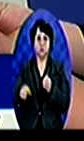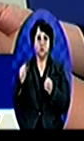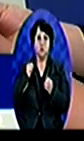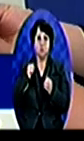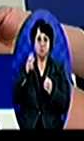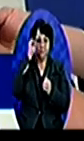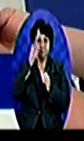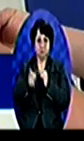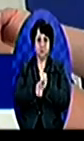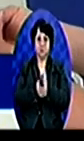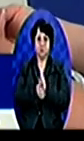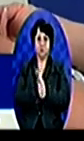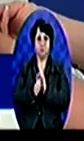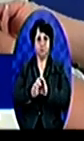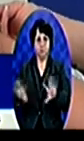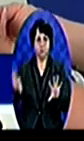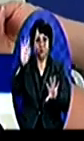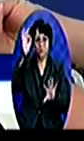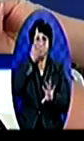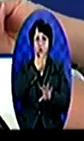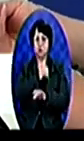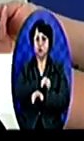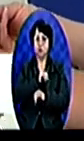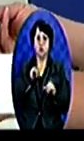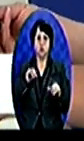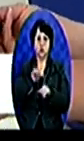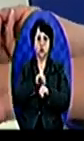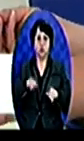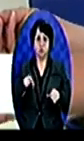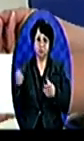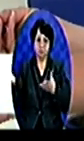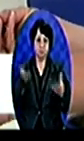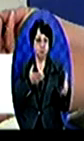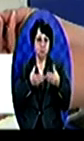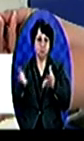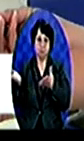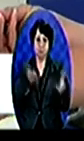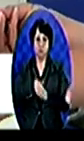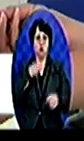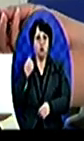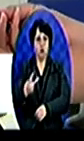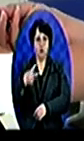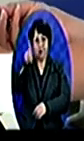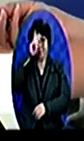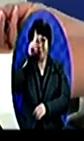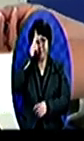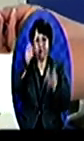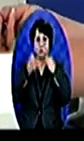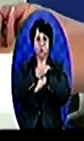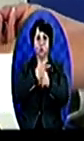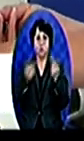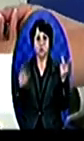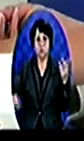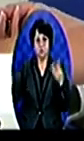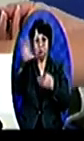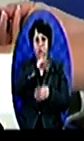оншилгоо эмчилгээний төв энэ нарлаг сайхан өдөр ард иргэдийнхээ өмнө үүд хаалгаа нээж байна. 2 дугаар эмнэлгийнхнийгаа ард иргэдтэй үндэсний хэмжээнд